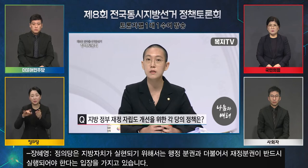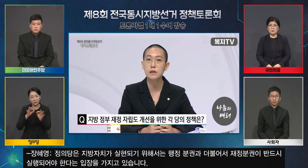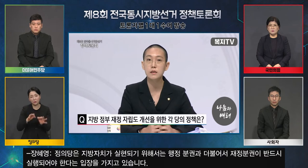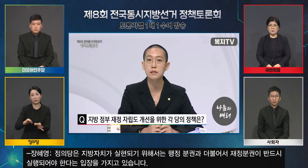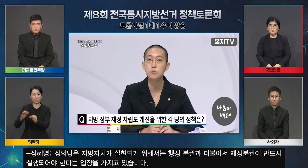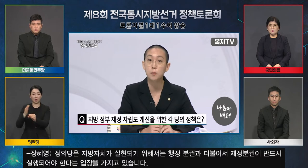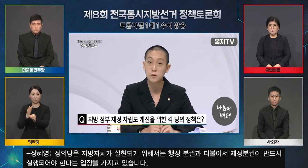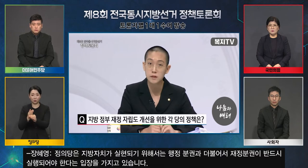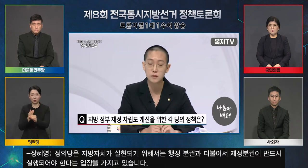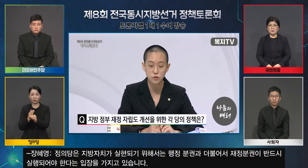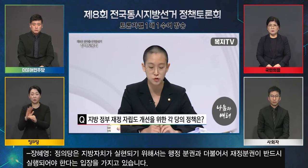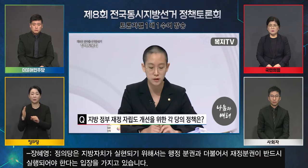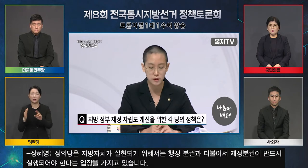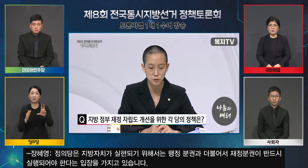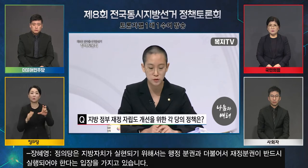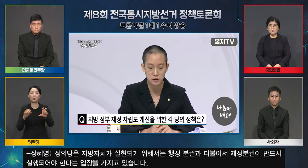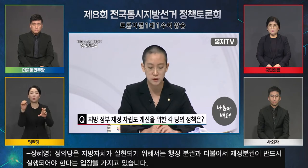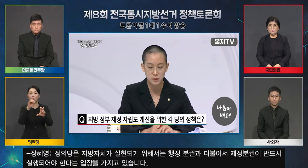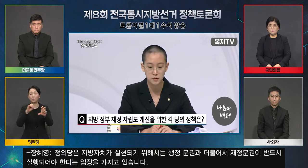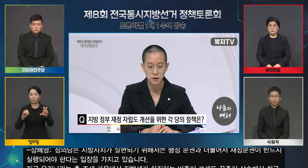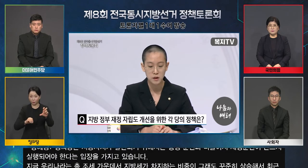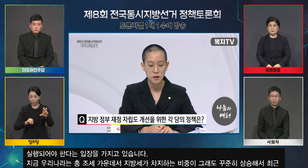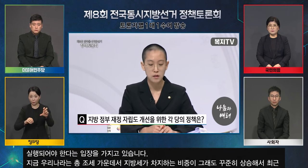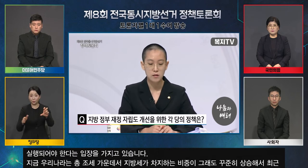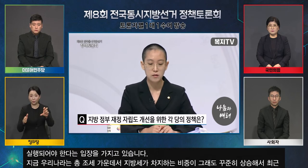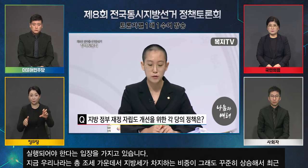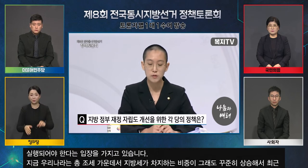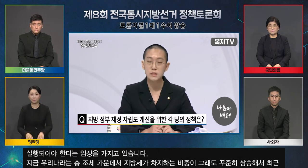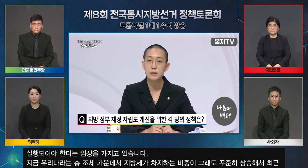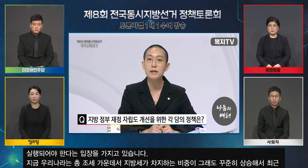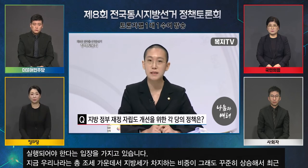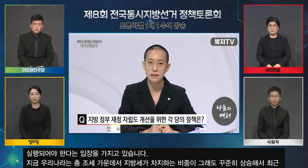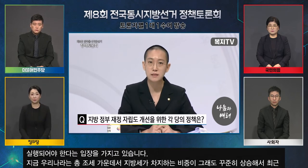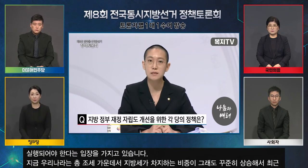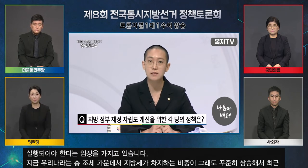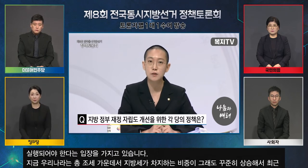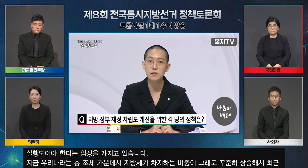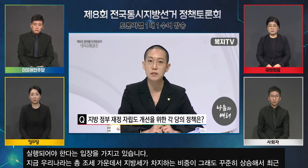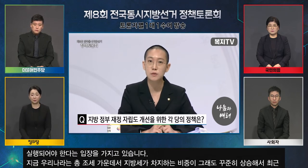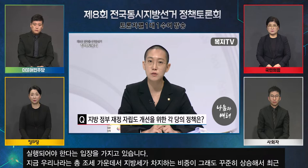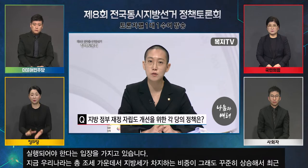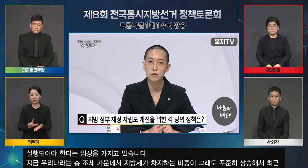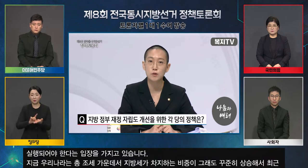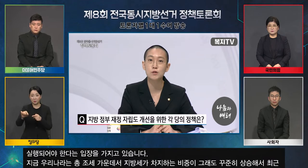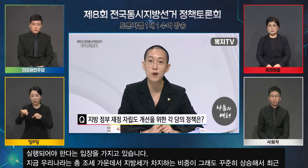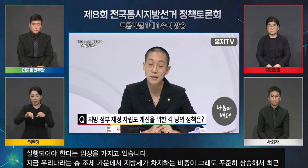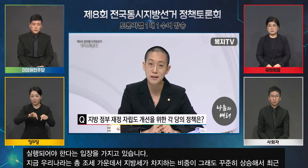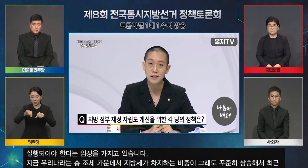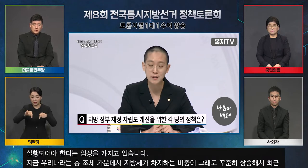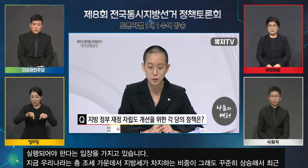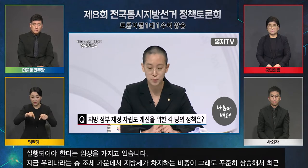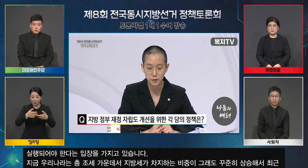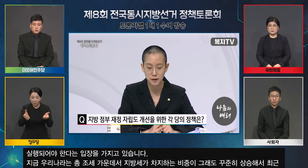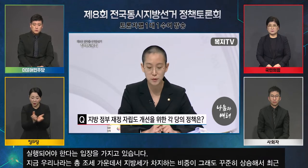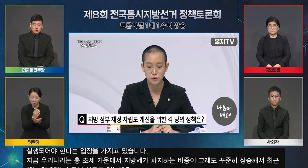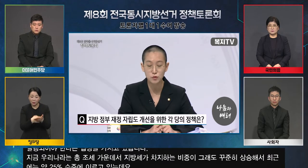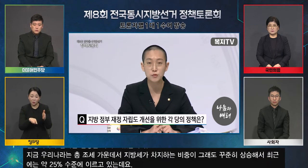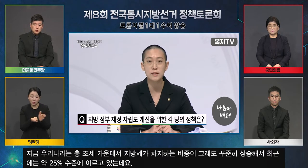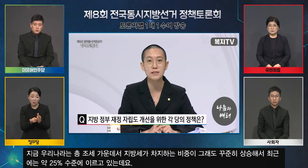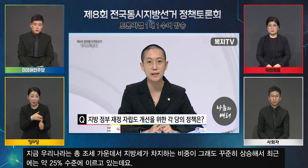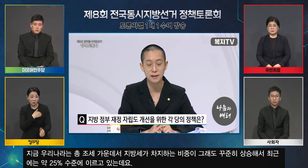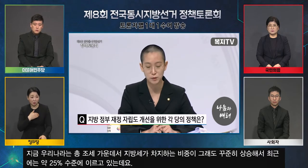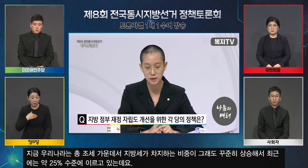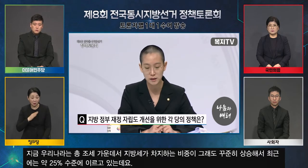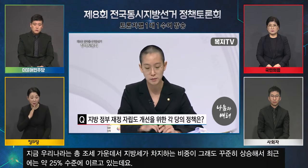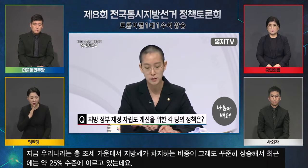최근에는 약 25% 수준에 이르고 있는데요. 여전히 지방자치를 실현하기 위해서 이것이 적절한가라고 본다면